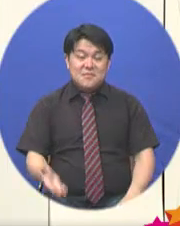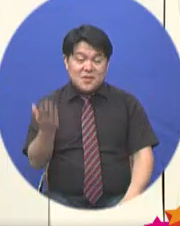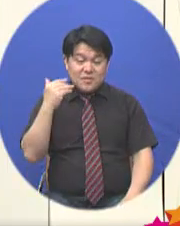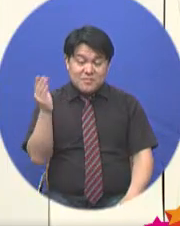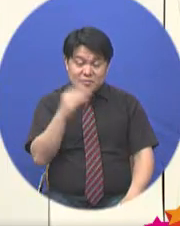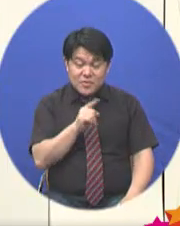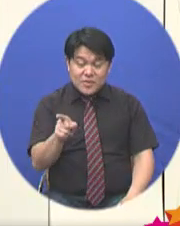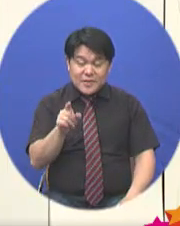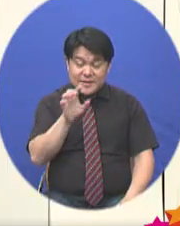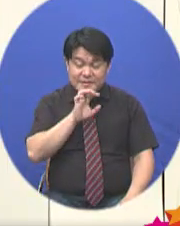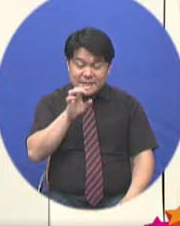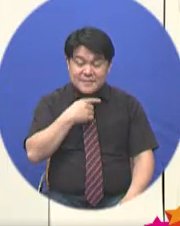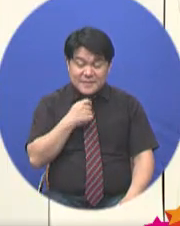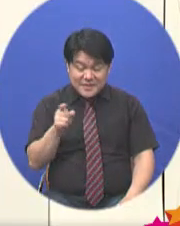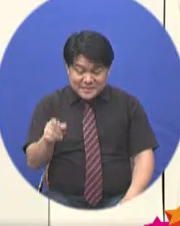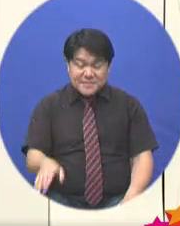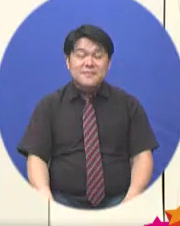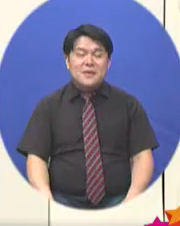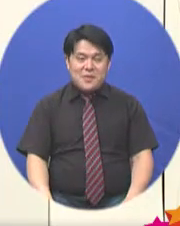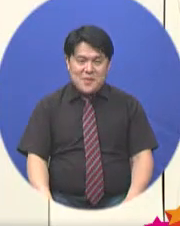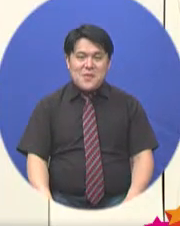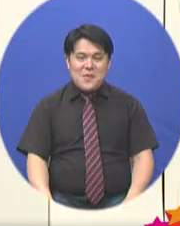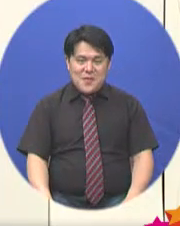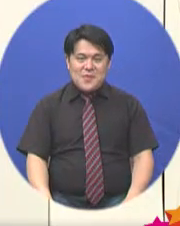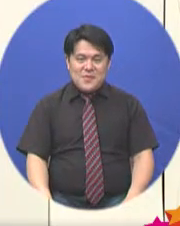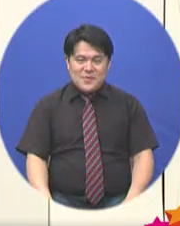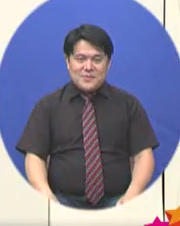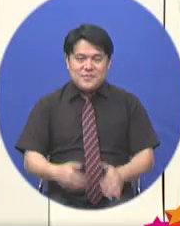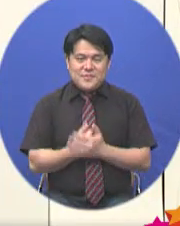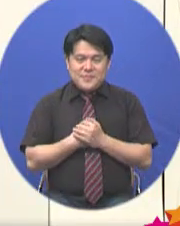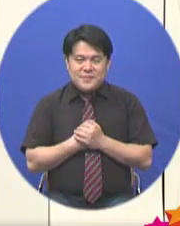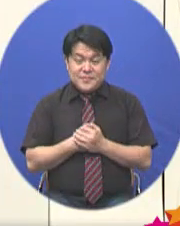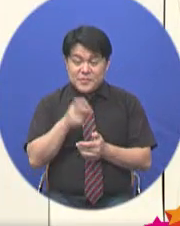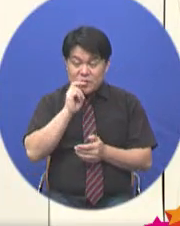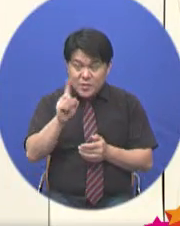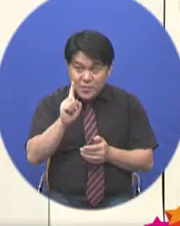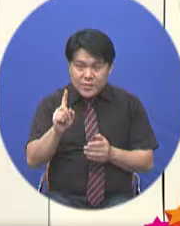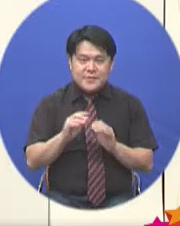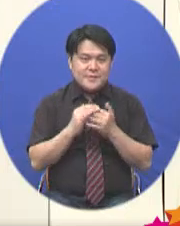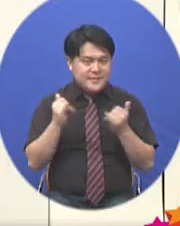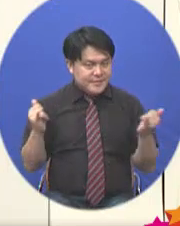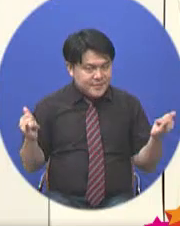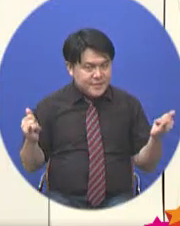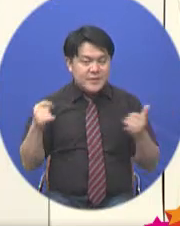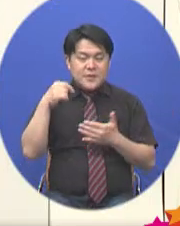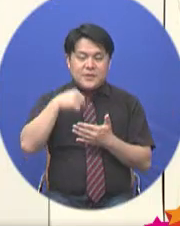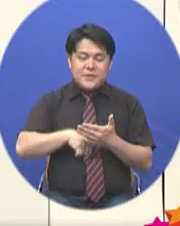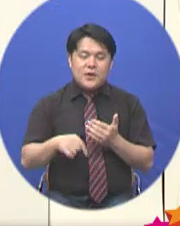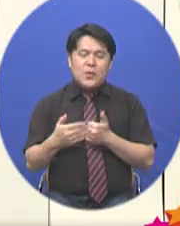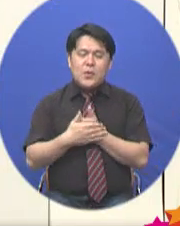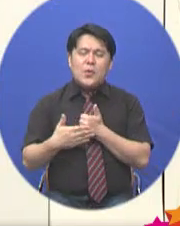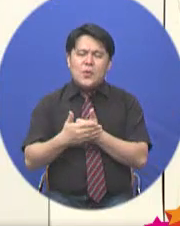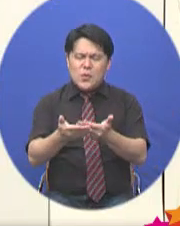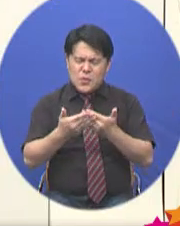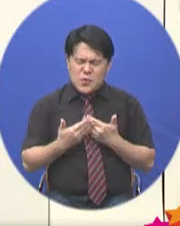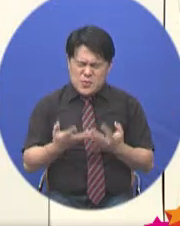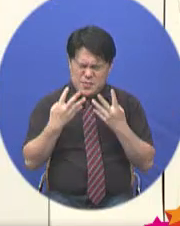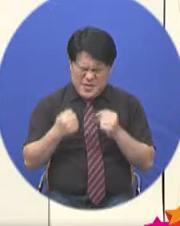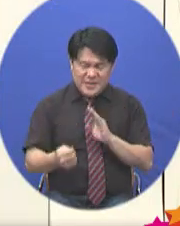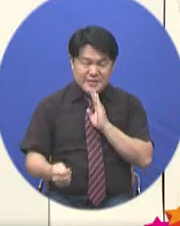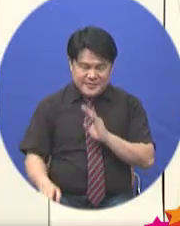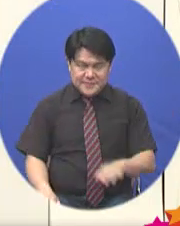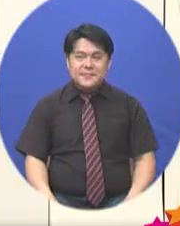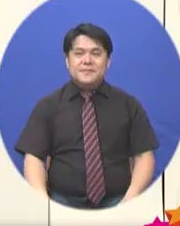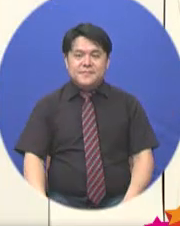전부터 불러봤습니다. 그렇죠. 아. 예, 예. 이 노래가 사람의 그 마음을 많이 달래주고 그래요.